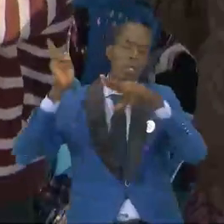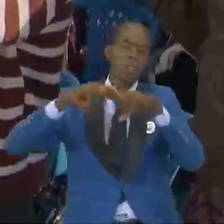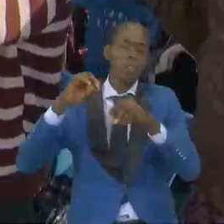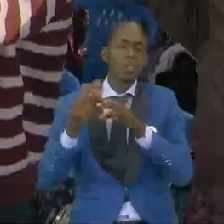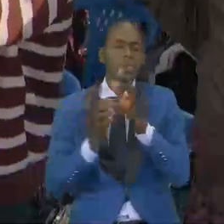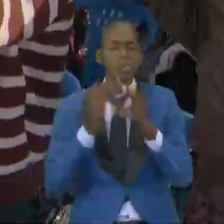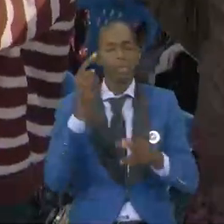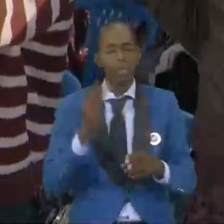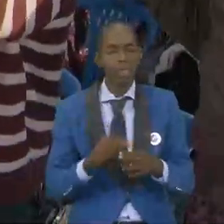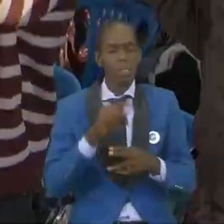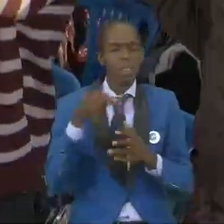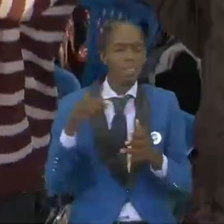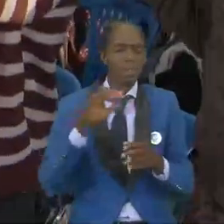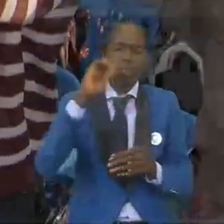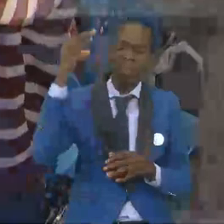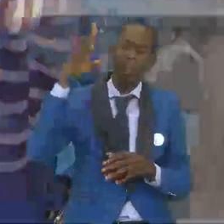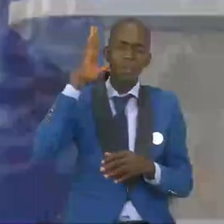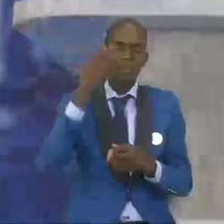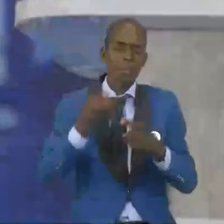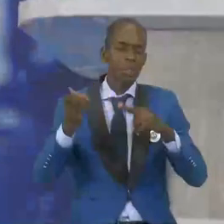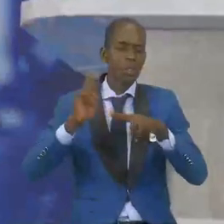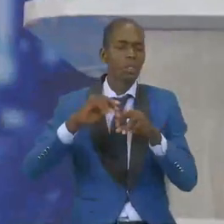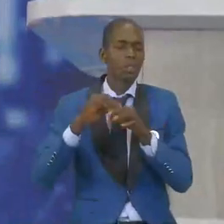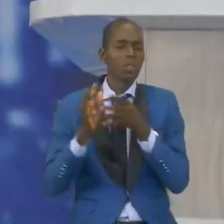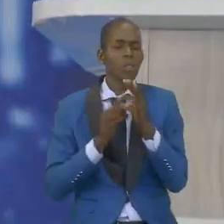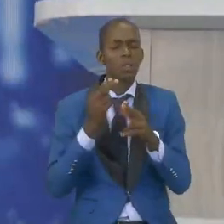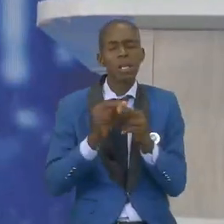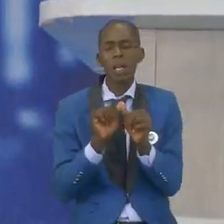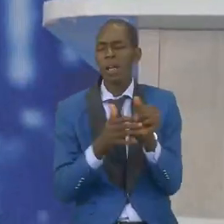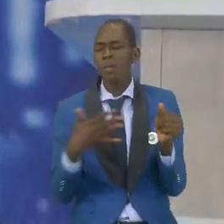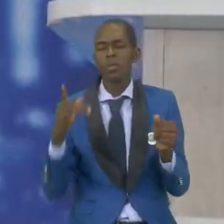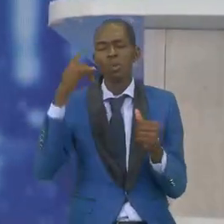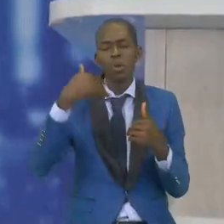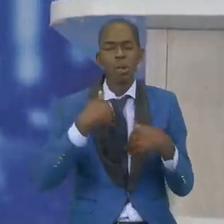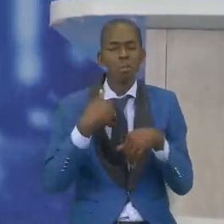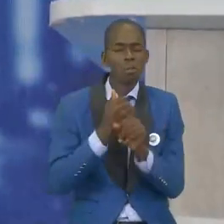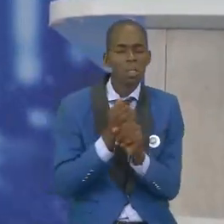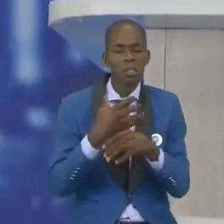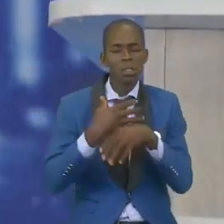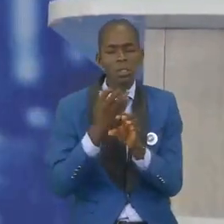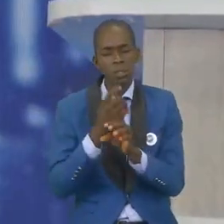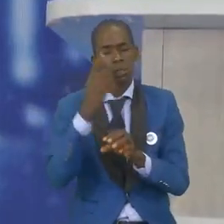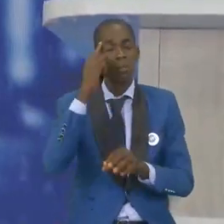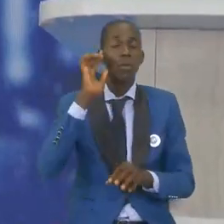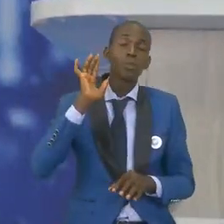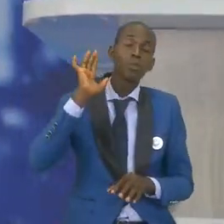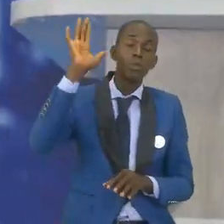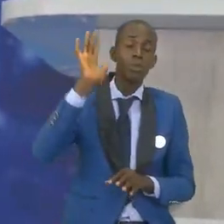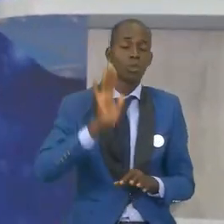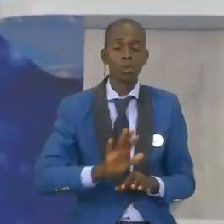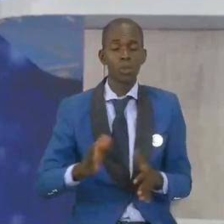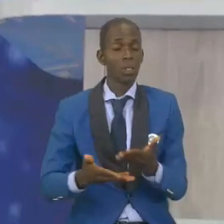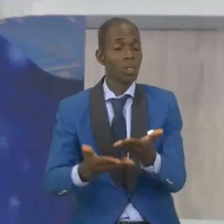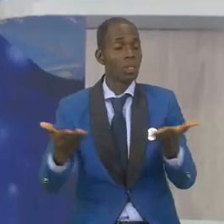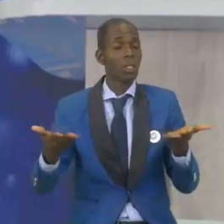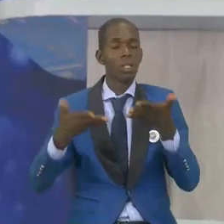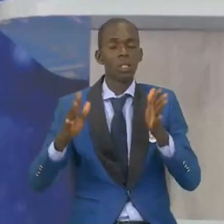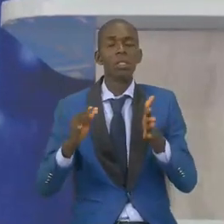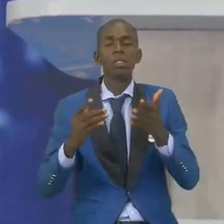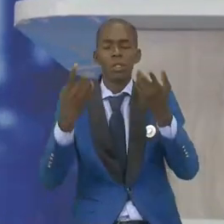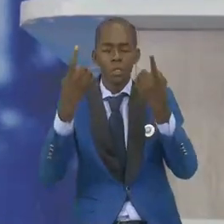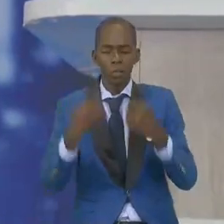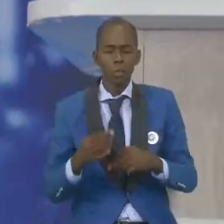vient, et l'onction va augmenter, la foi va augmenter, et tout ce que tu